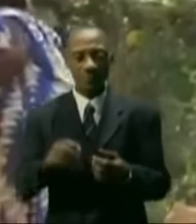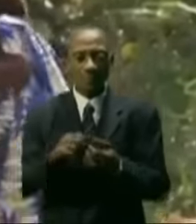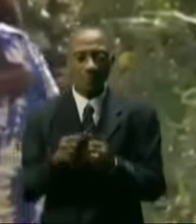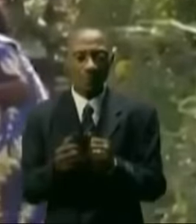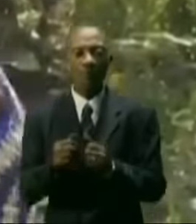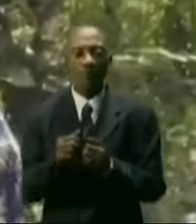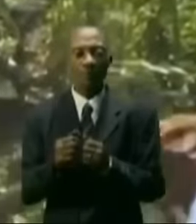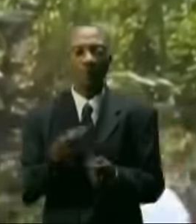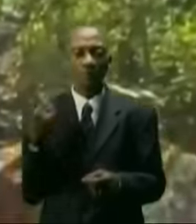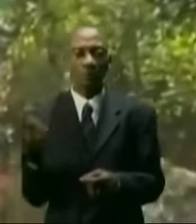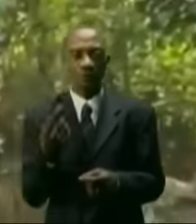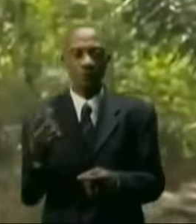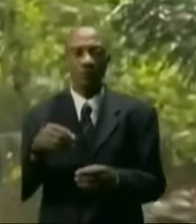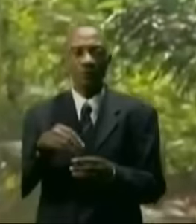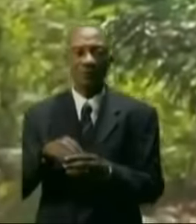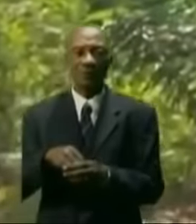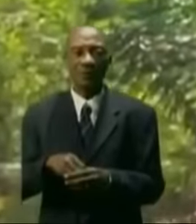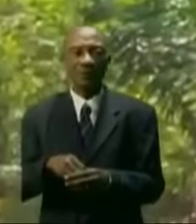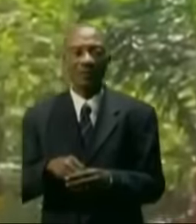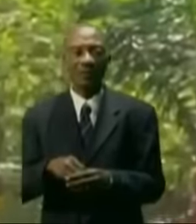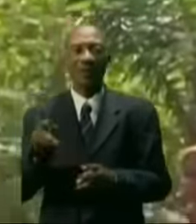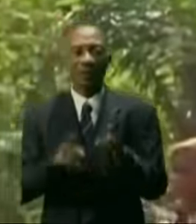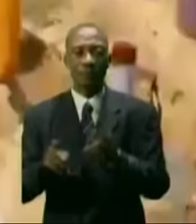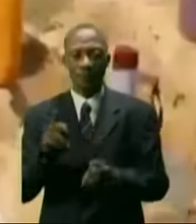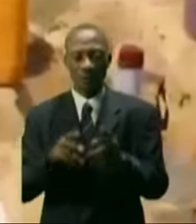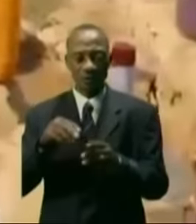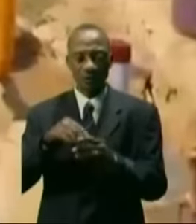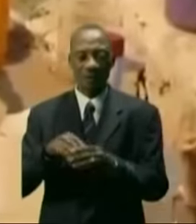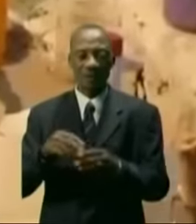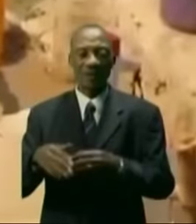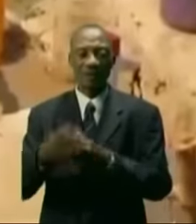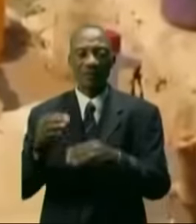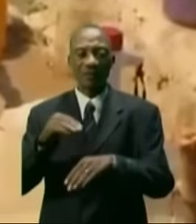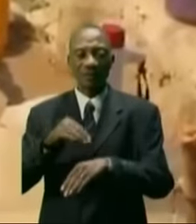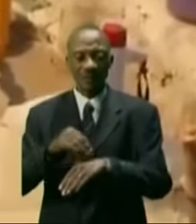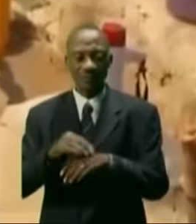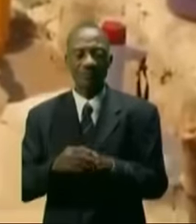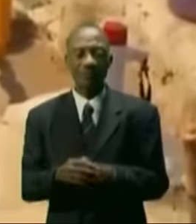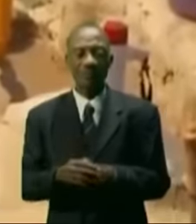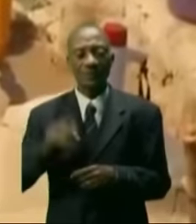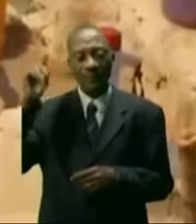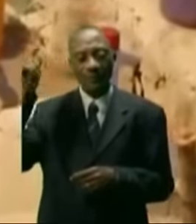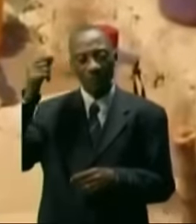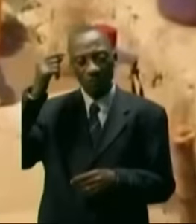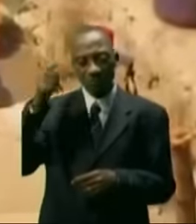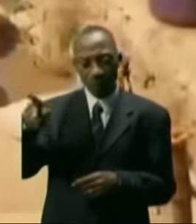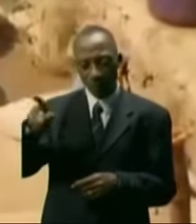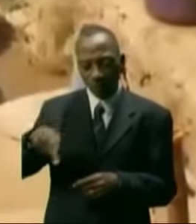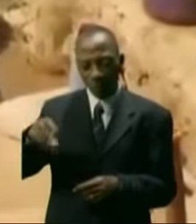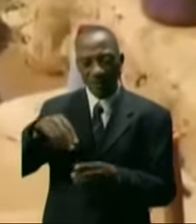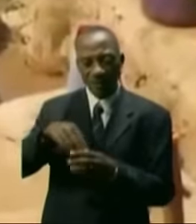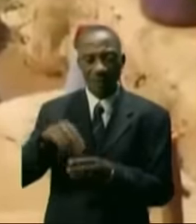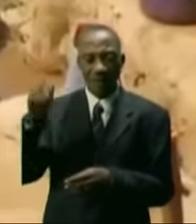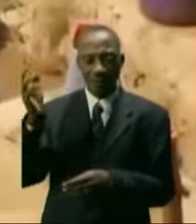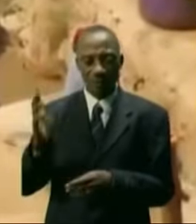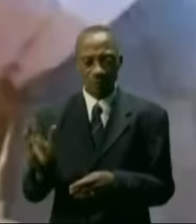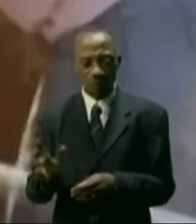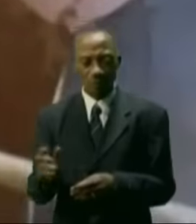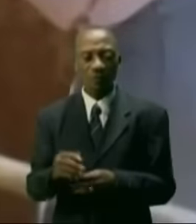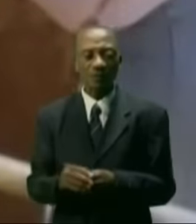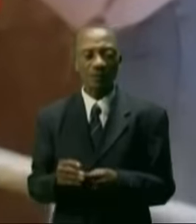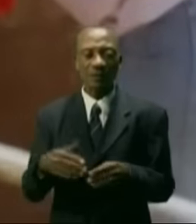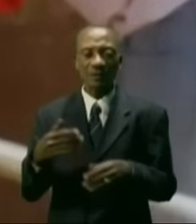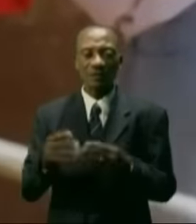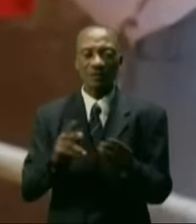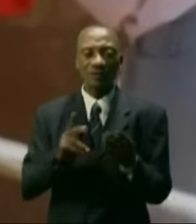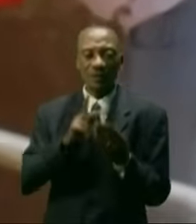quotidien la population de cette entité municipale. Raison pour laquelle le gouvernement provincial du Congo central a initié un projet d'adduction